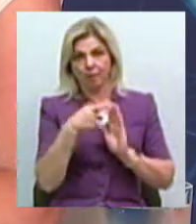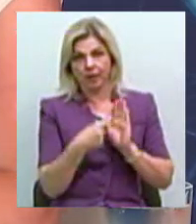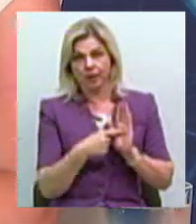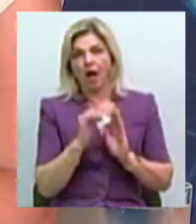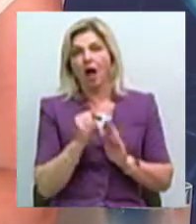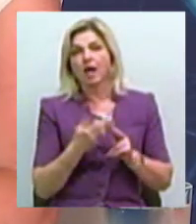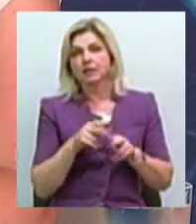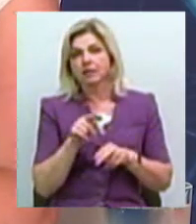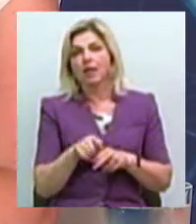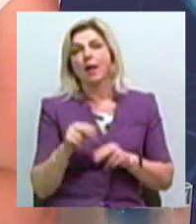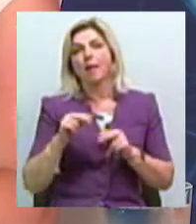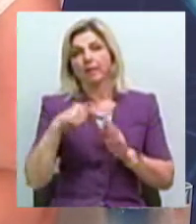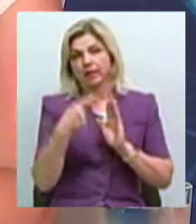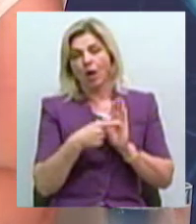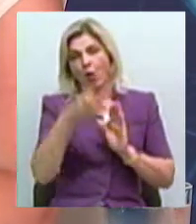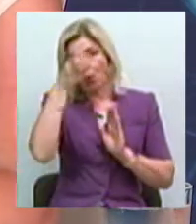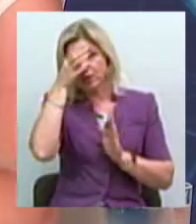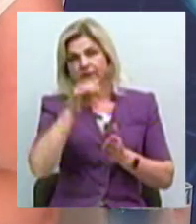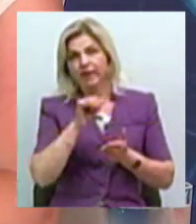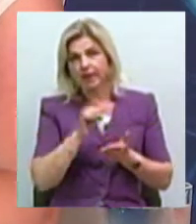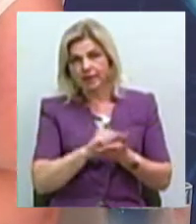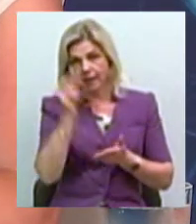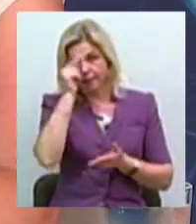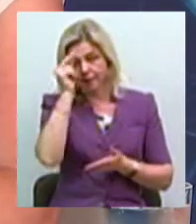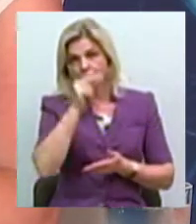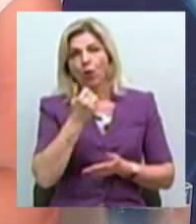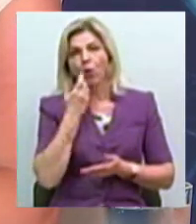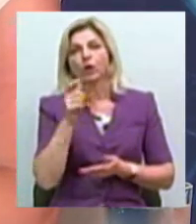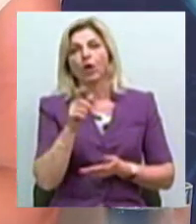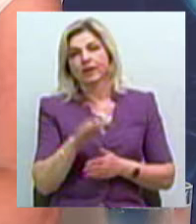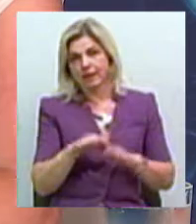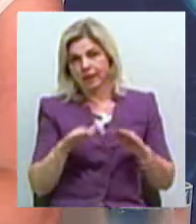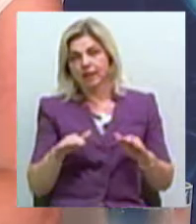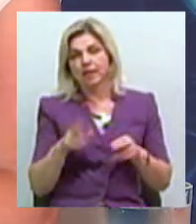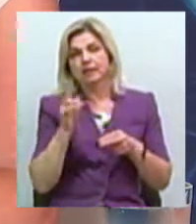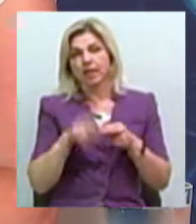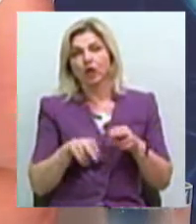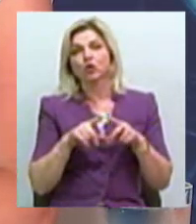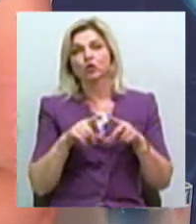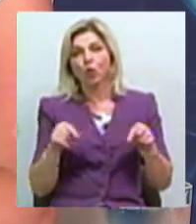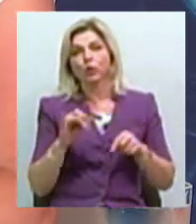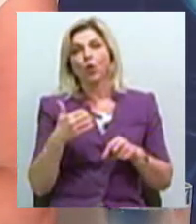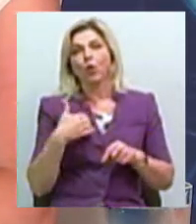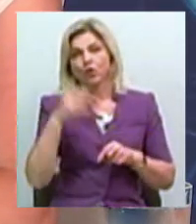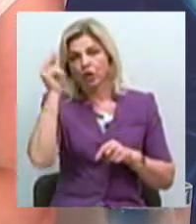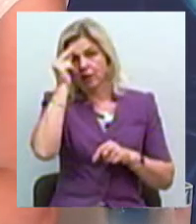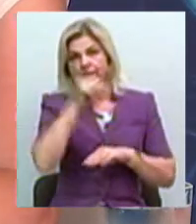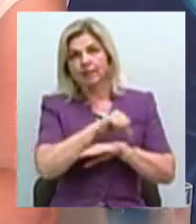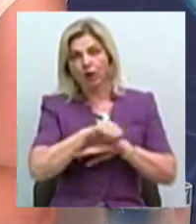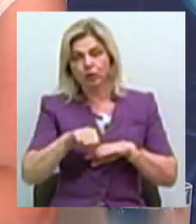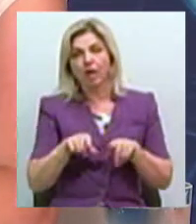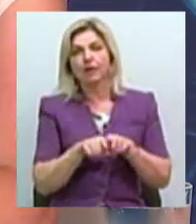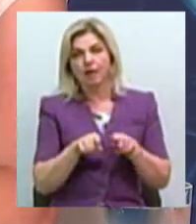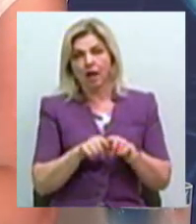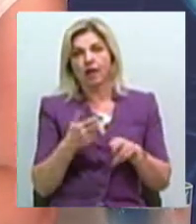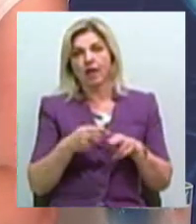цим це і питання освіти, тобто коли людина, дитина, да, фактично закінчила школу і хоче навчатися за кордоном, так само це може